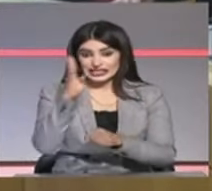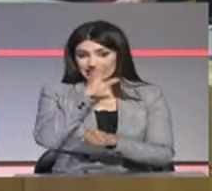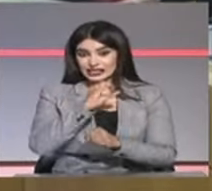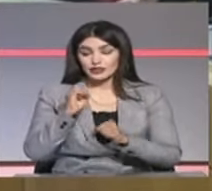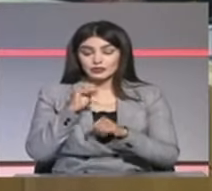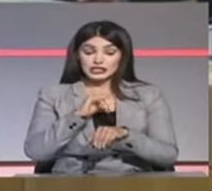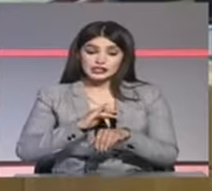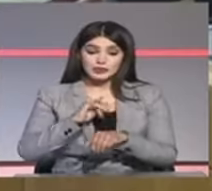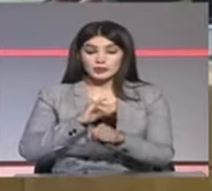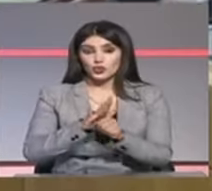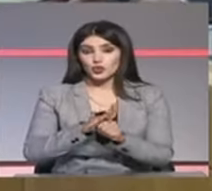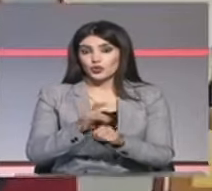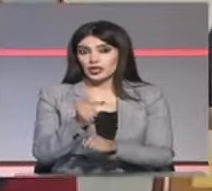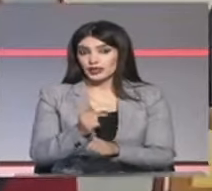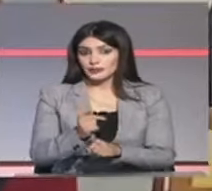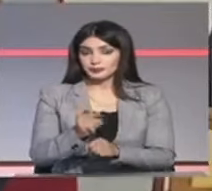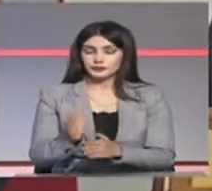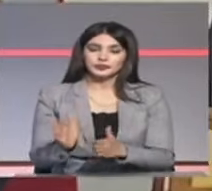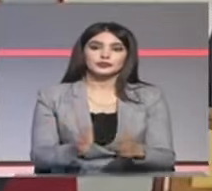قرنا